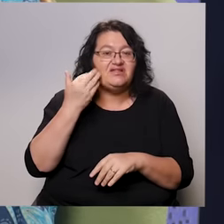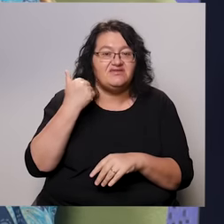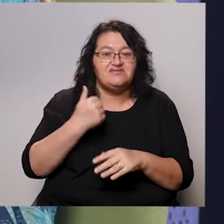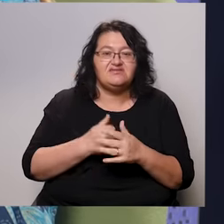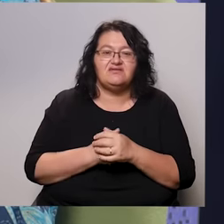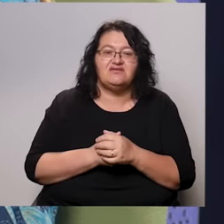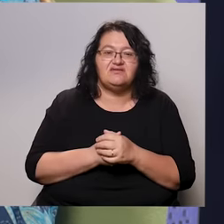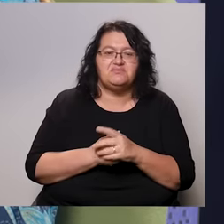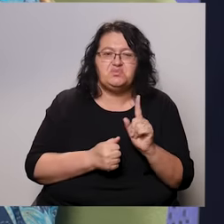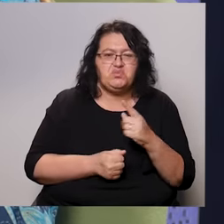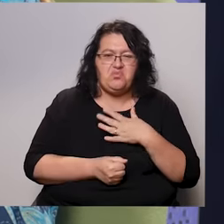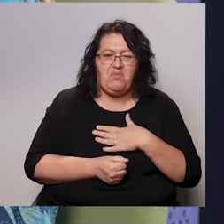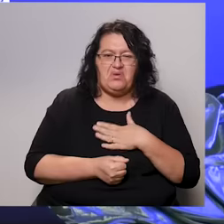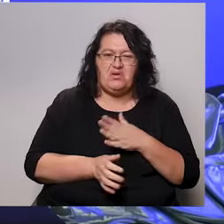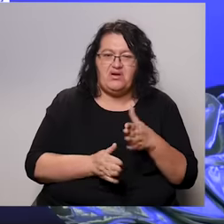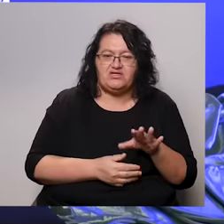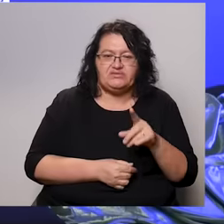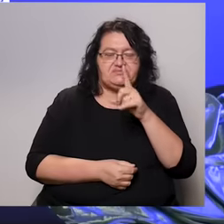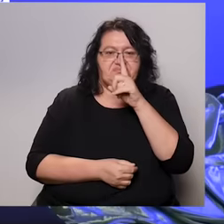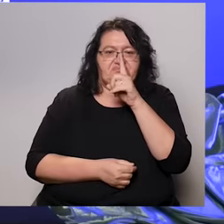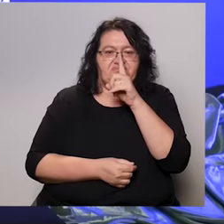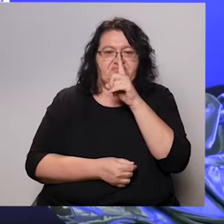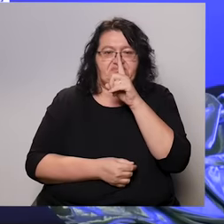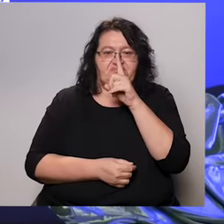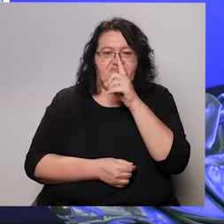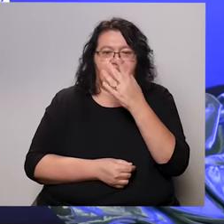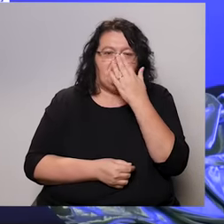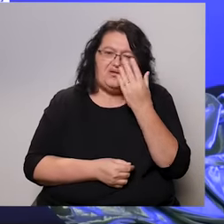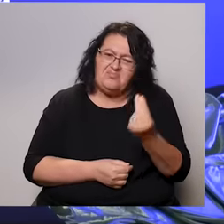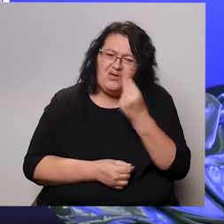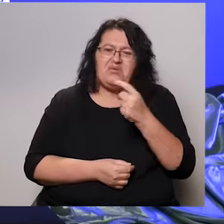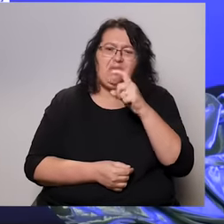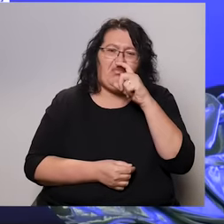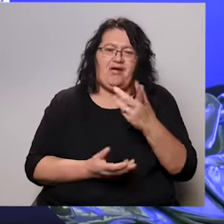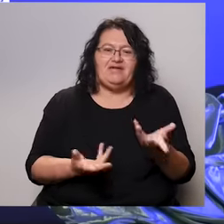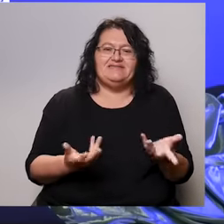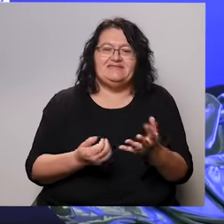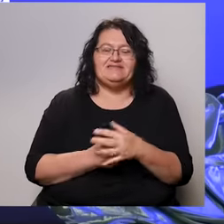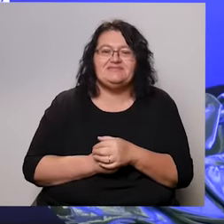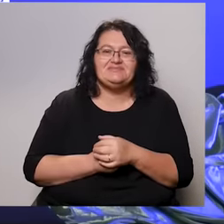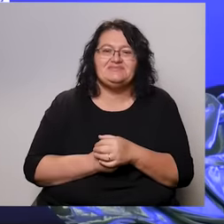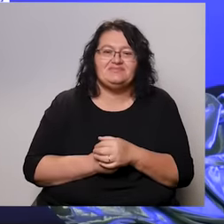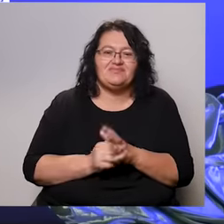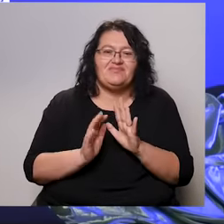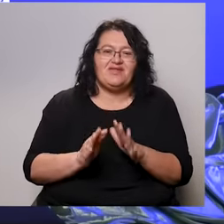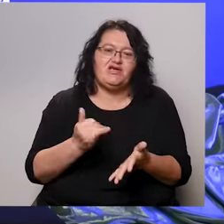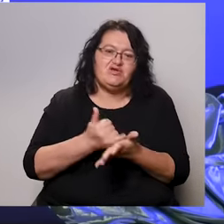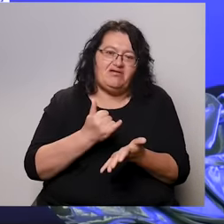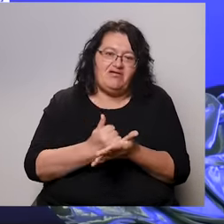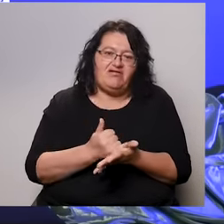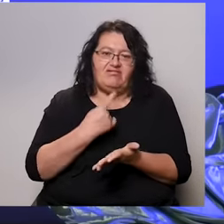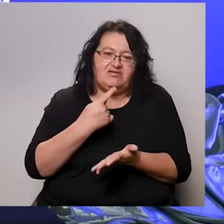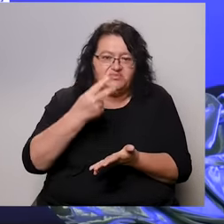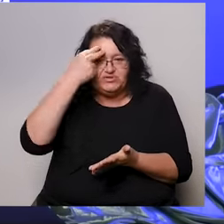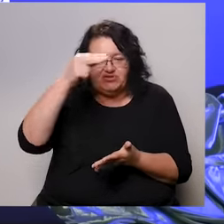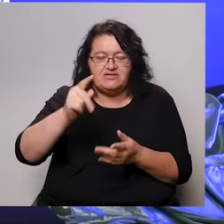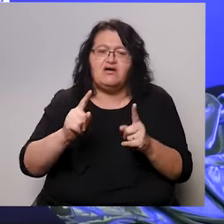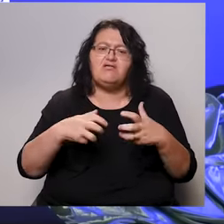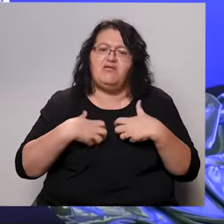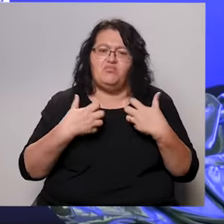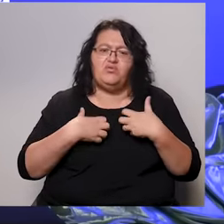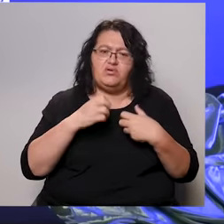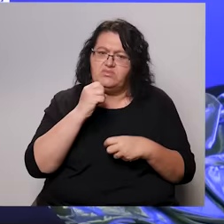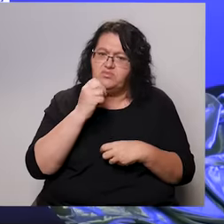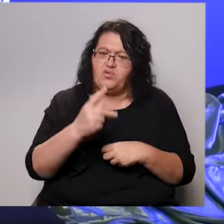Nu mi-a prea plăcut la început, am zis, era parcă fain să fie un băiețel. Asta e realitatea. Dar ne-am bucurat. Am zis